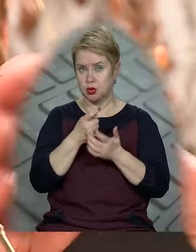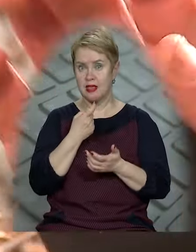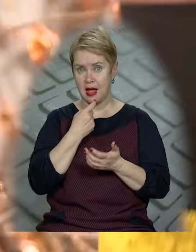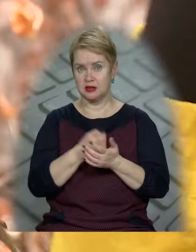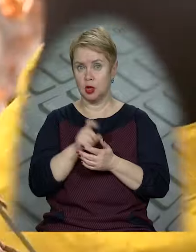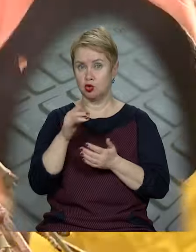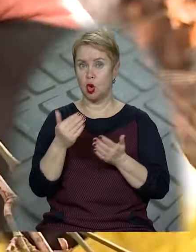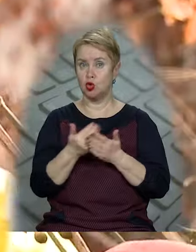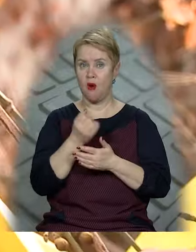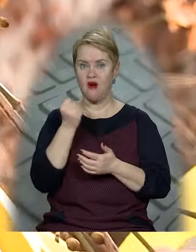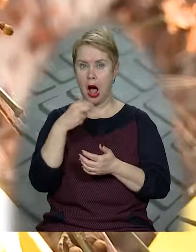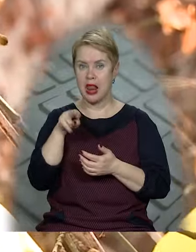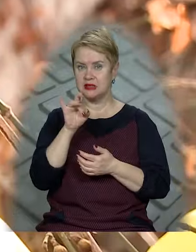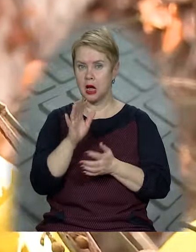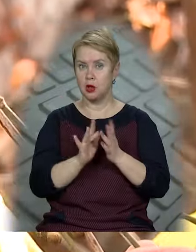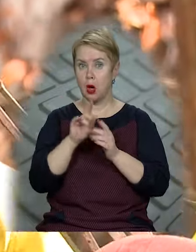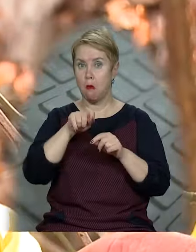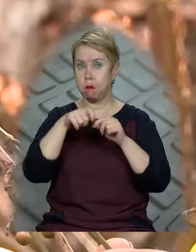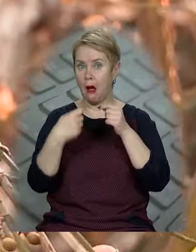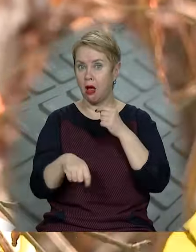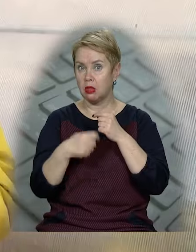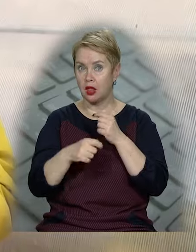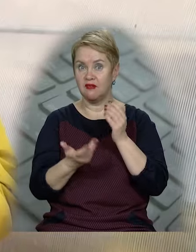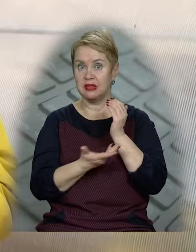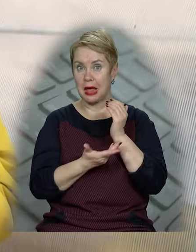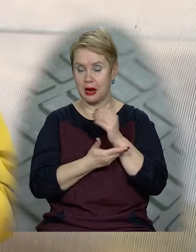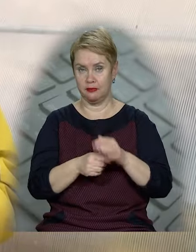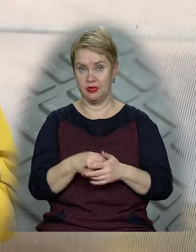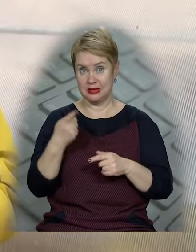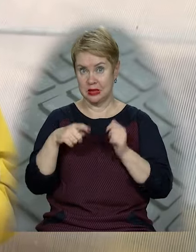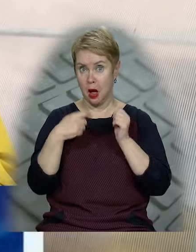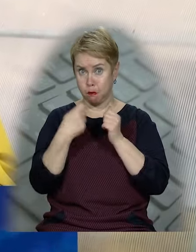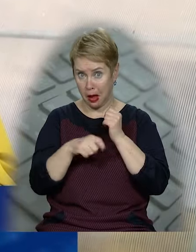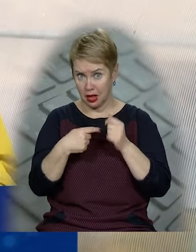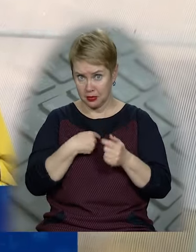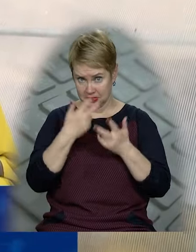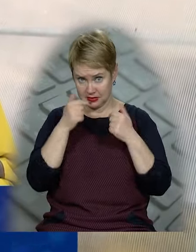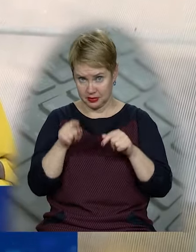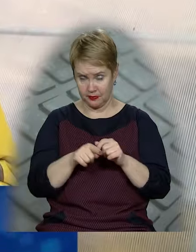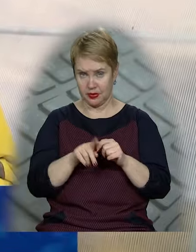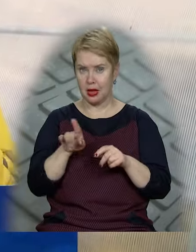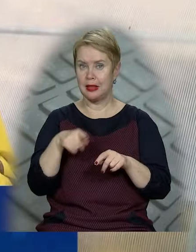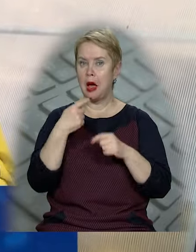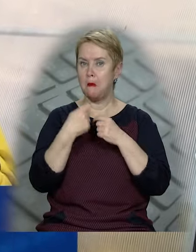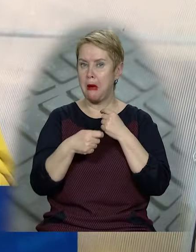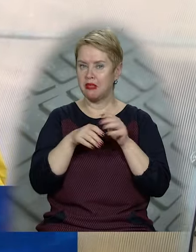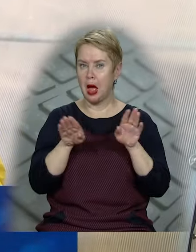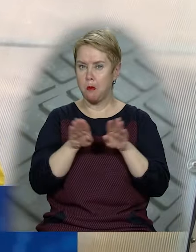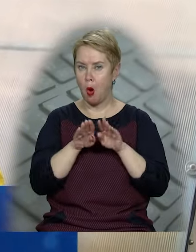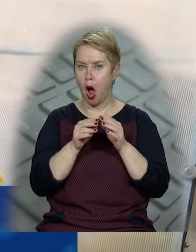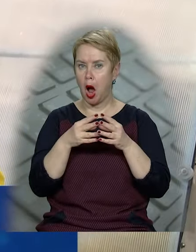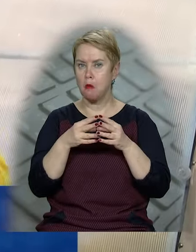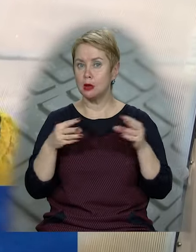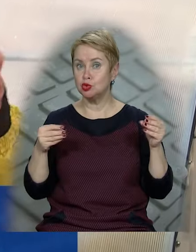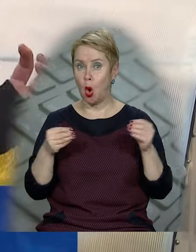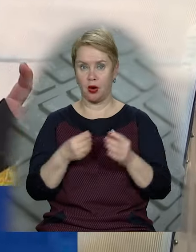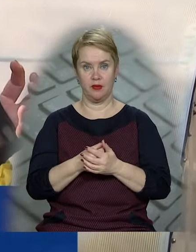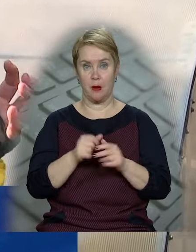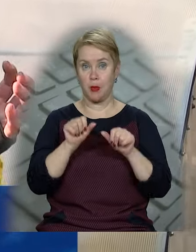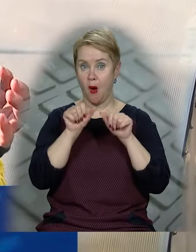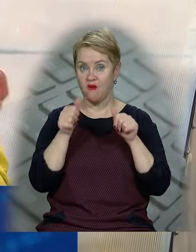ще в Новоолександрівці ростуть бананові дерева. Це банани, до яких ми звикли? Чи вони? Ні, банан, він похож на кабачок